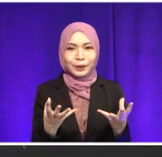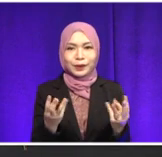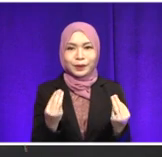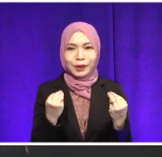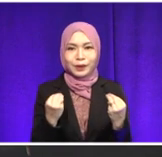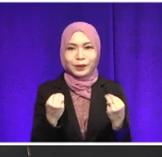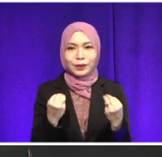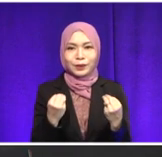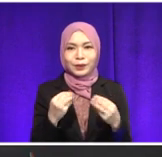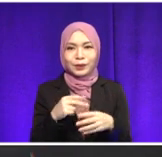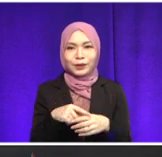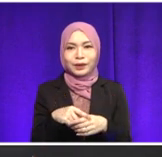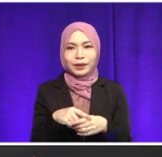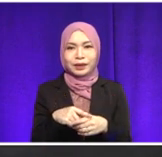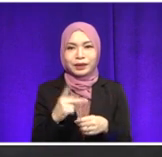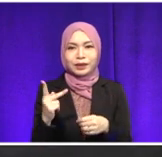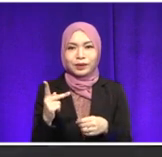akan kirim